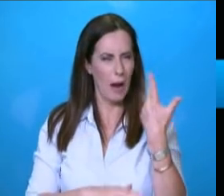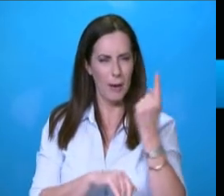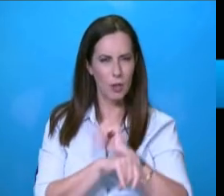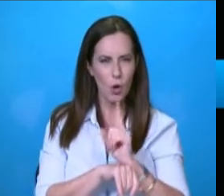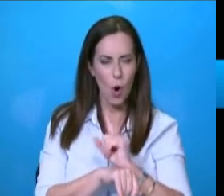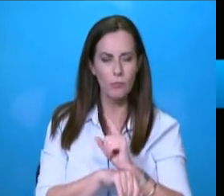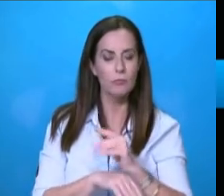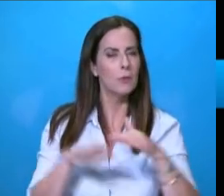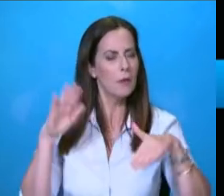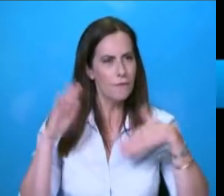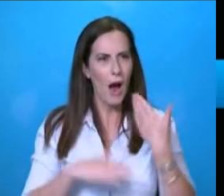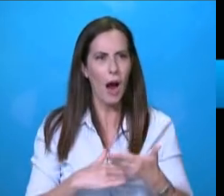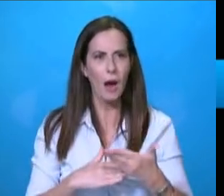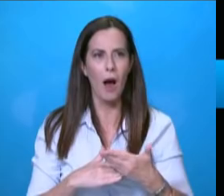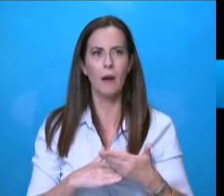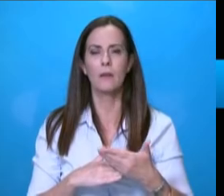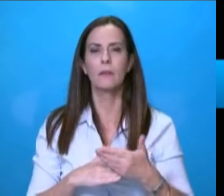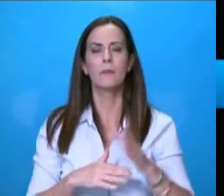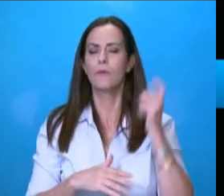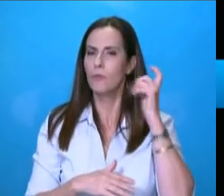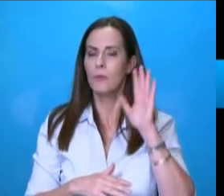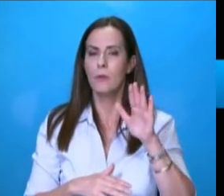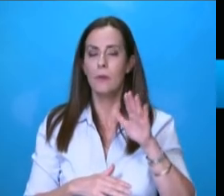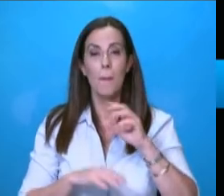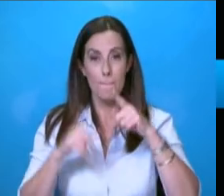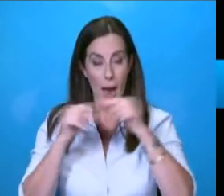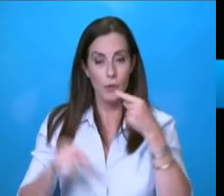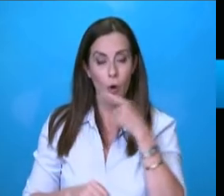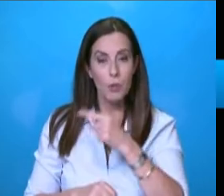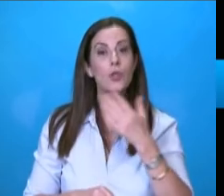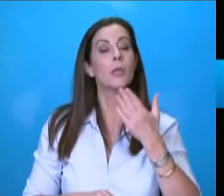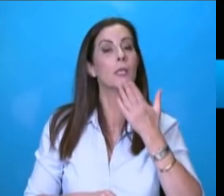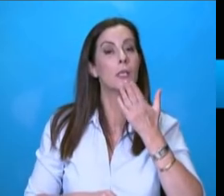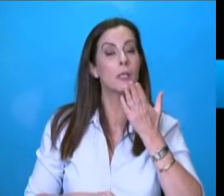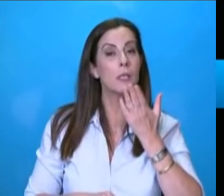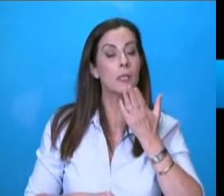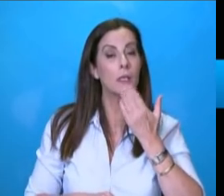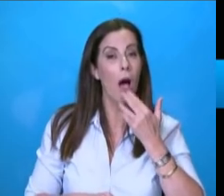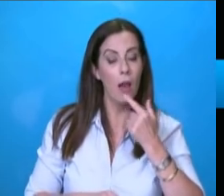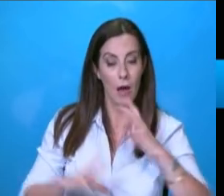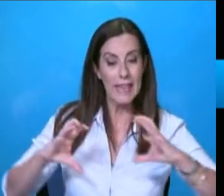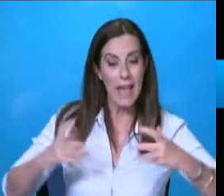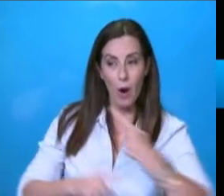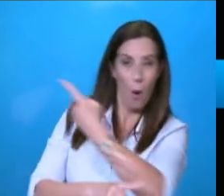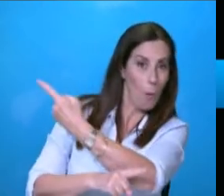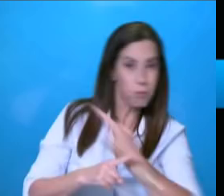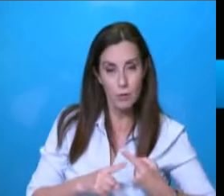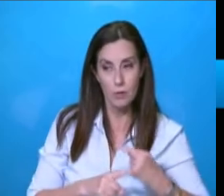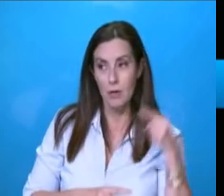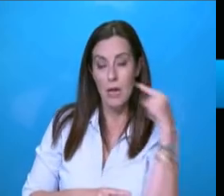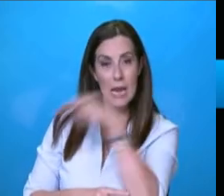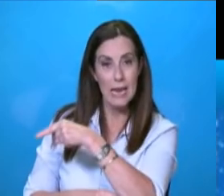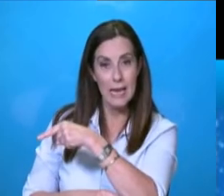דקות, ומיד אחר כך יצאו דיווחים בעזה על תקיפה של טנק לעבר עמדת תצפית